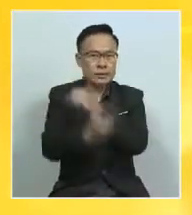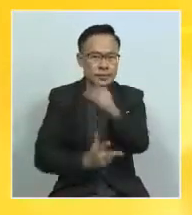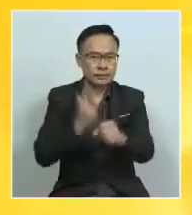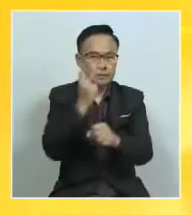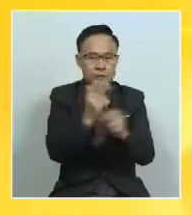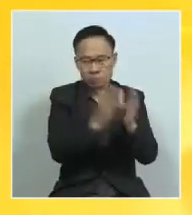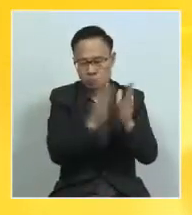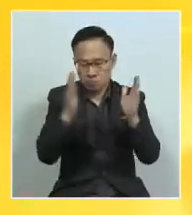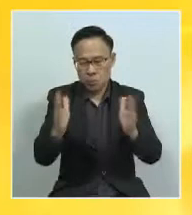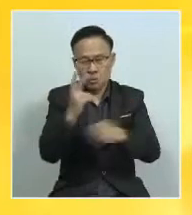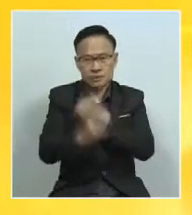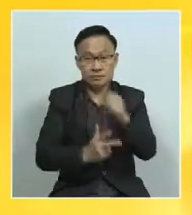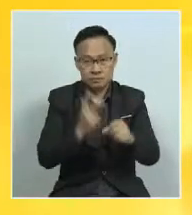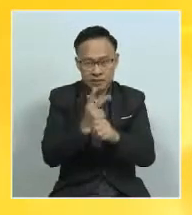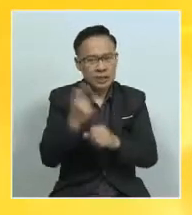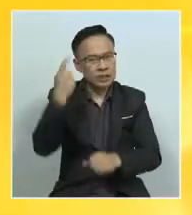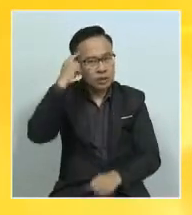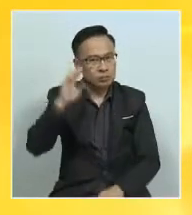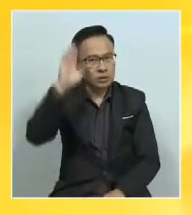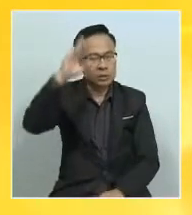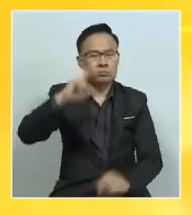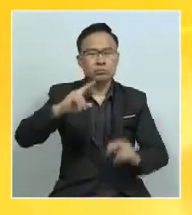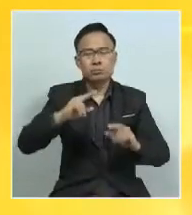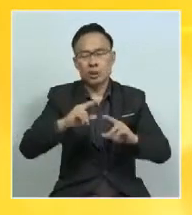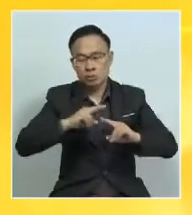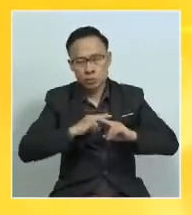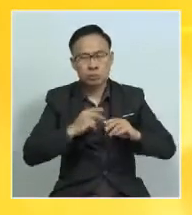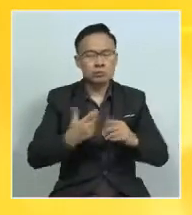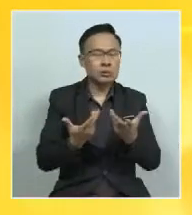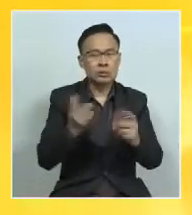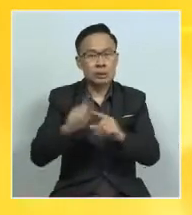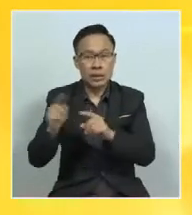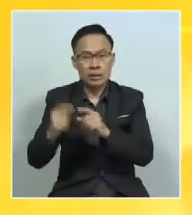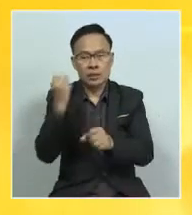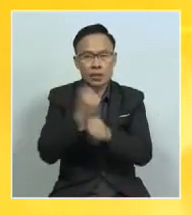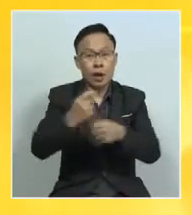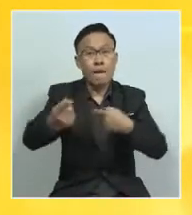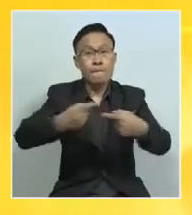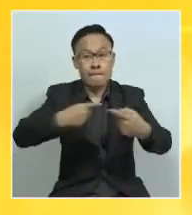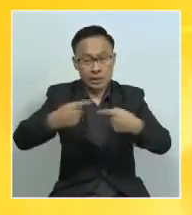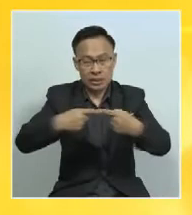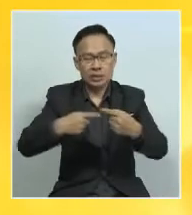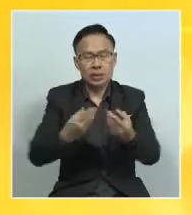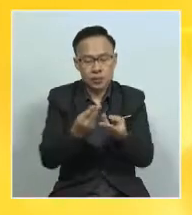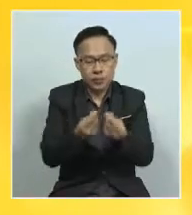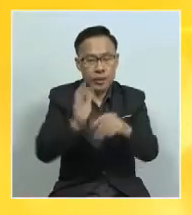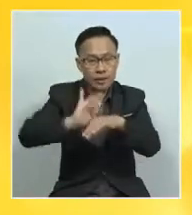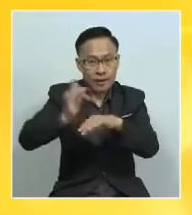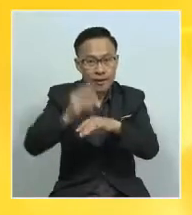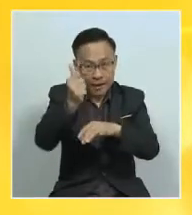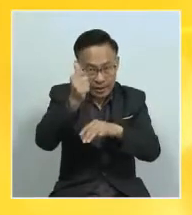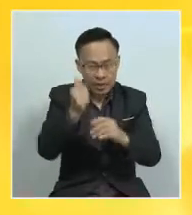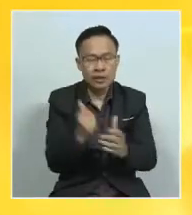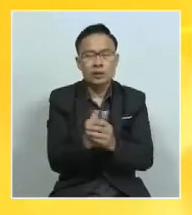การณ์กันว่าบริษัทห้างร้านต่างๆเหล่านี้เนี่ยเขาก็จะไปใช้เม็ดพลาสติกเพื่อผลิตบรรจุภัณฑ์คือเม็ดพลาสติกต่างๆเหล่านี้เนี่ยมันสาม